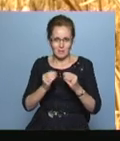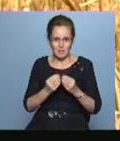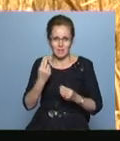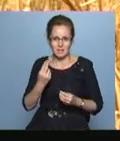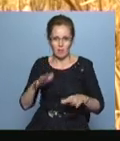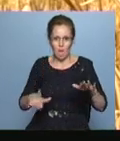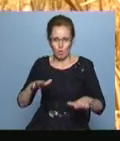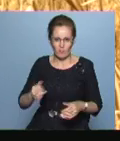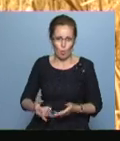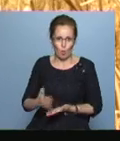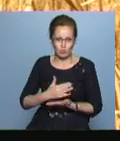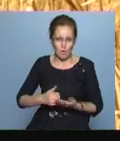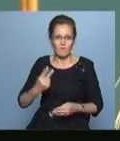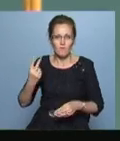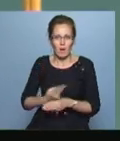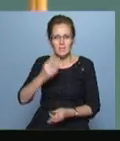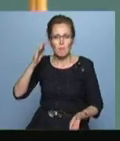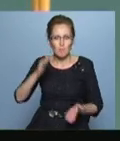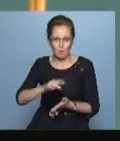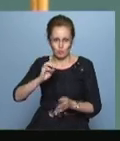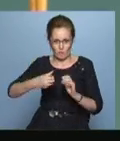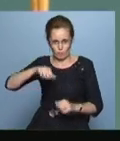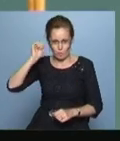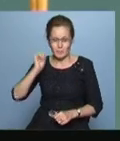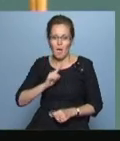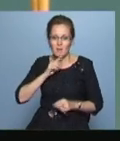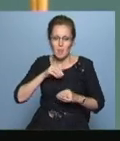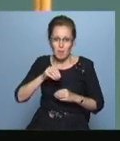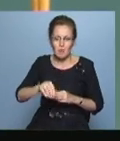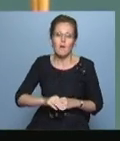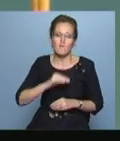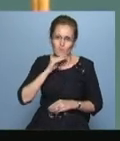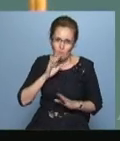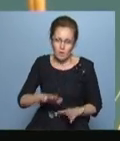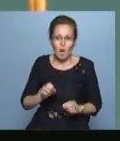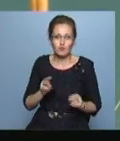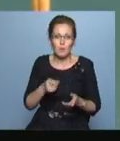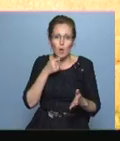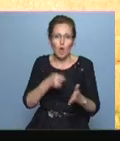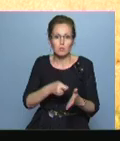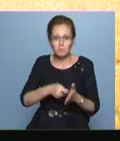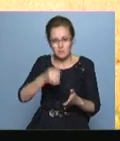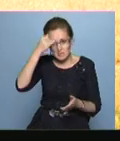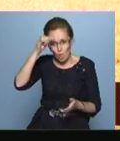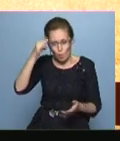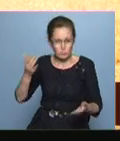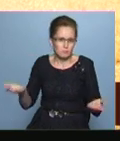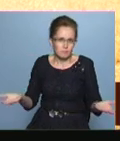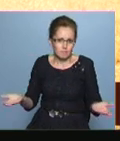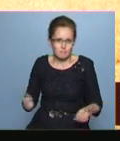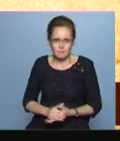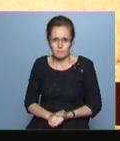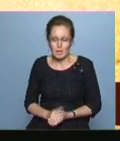в 2 раза меньше, чем в прошлом году. На семена хватит, признаются руководители. А вот чем кормить скот? Или покупать